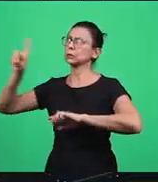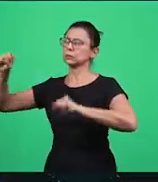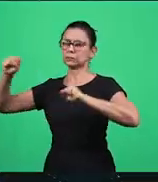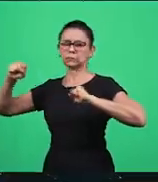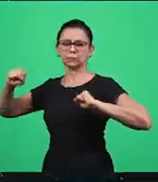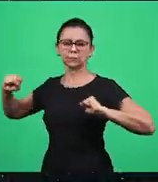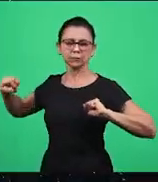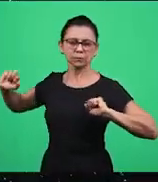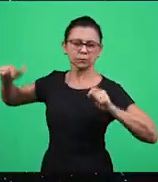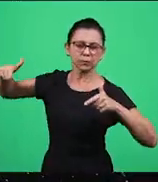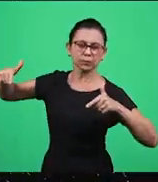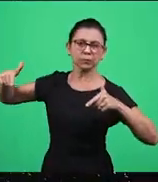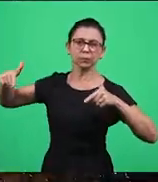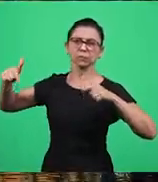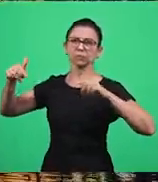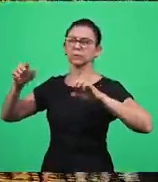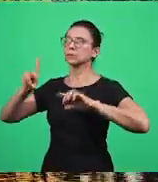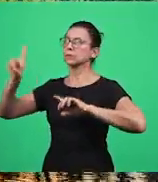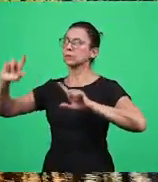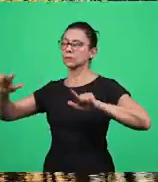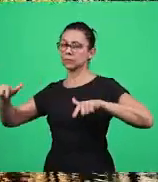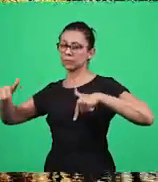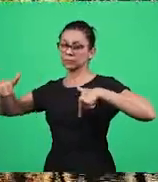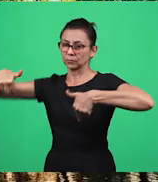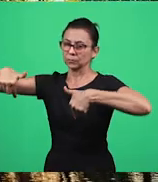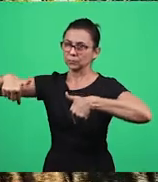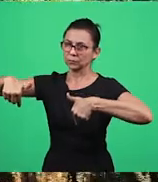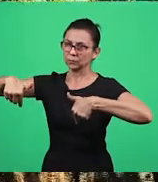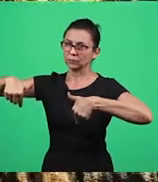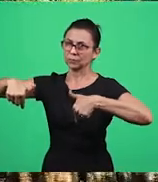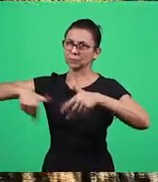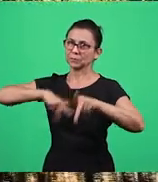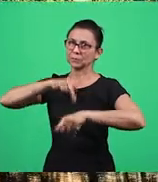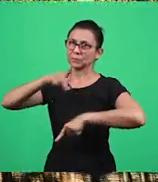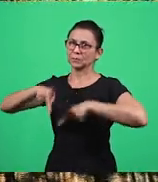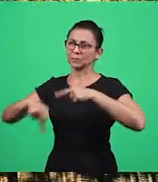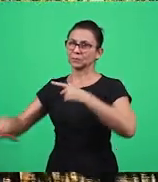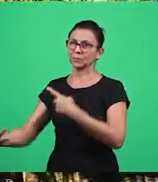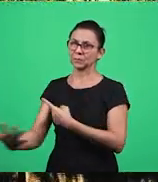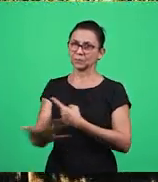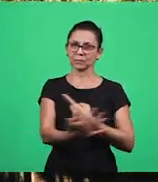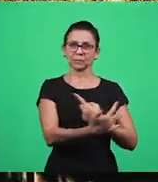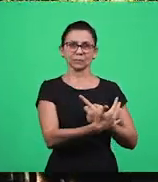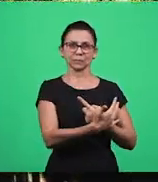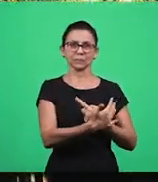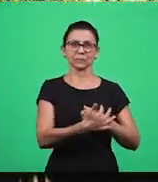Господь. Бог восстал, Бог восстал.